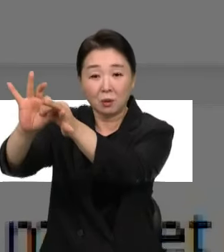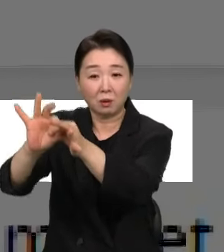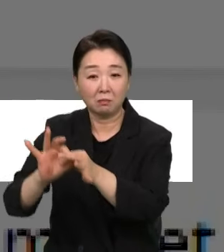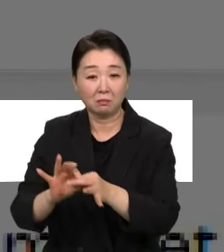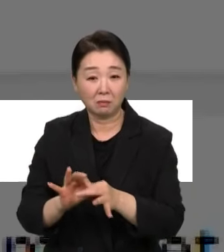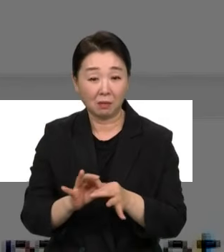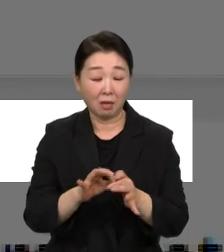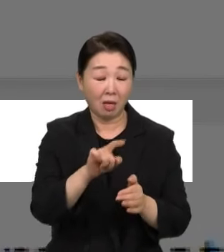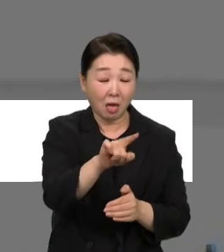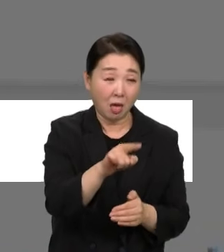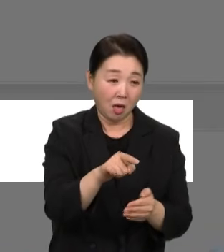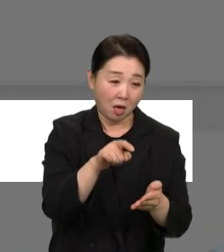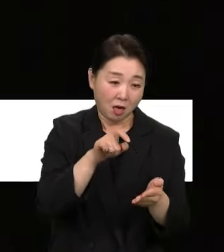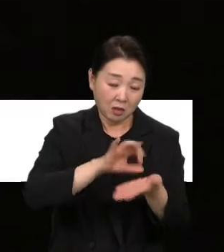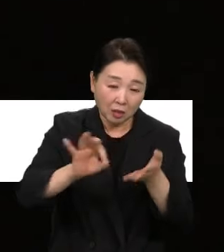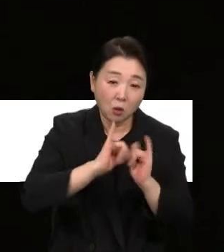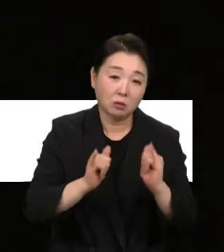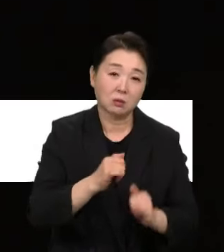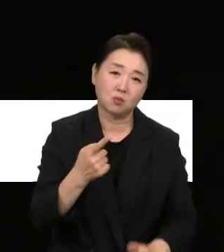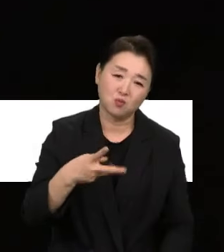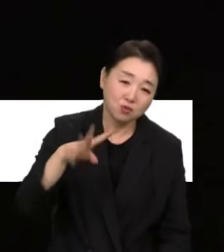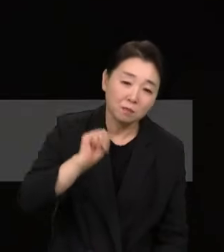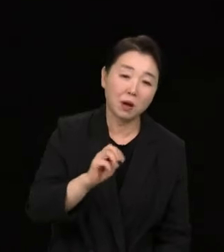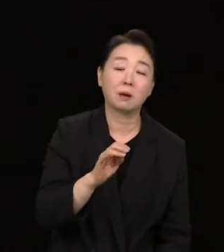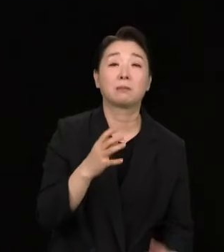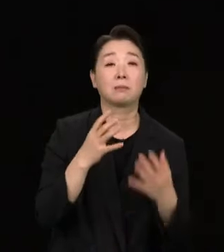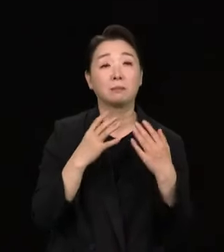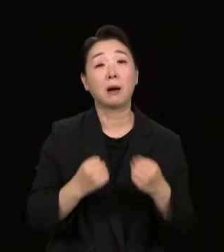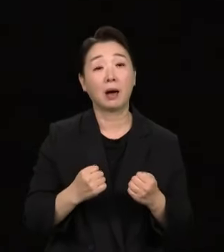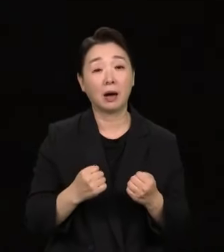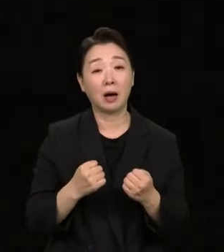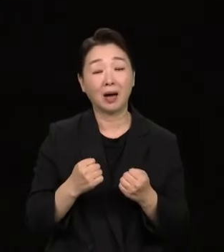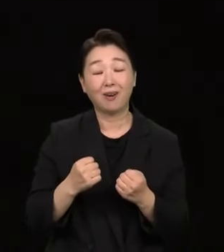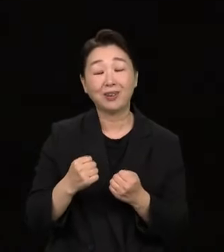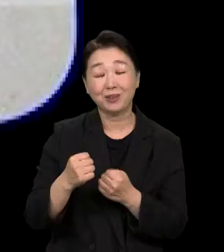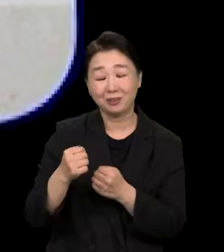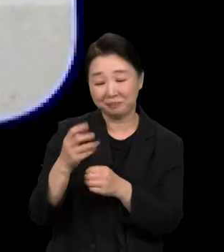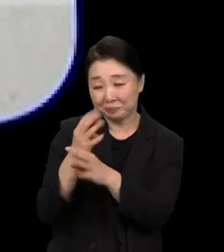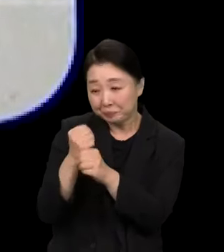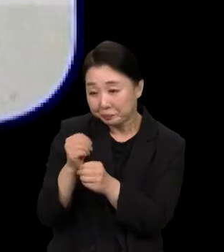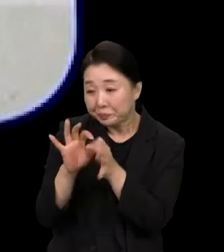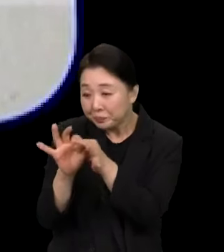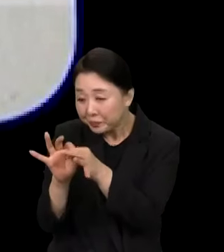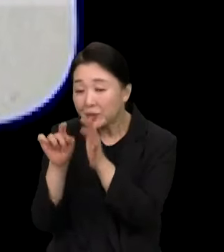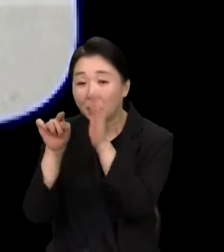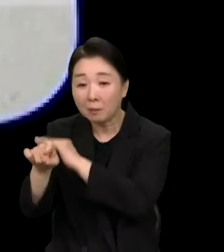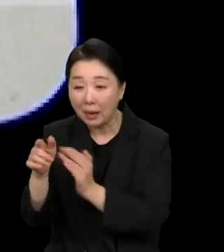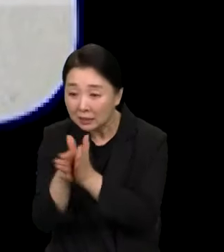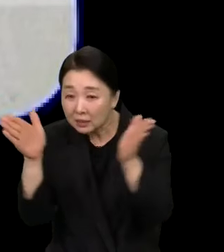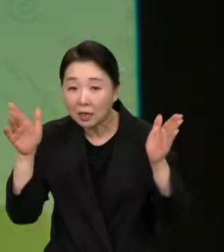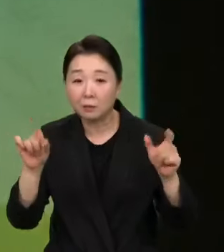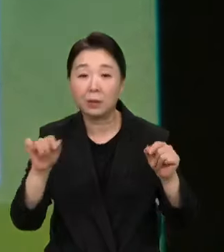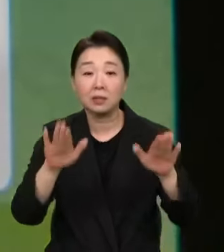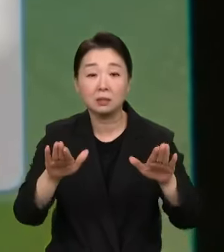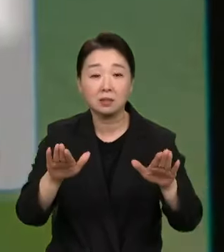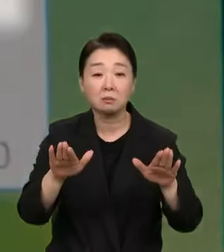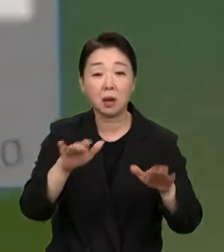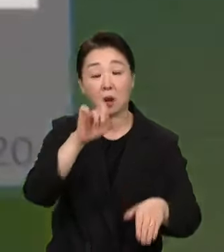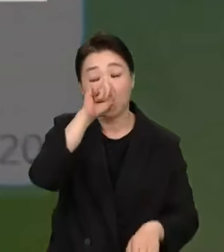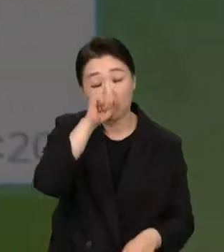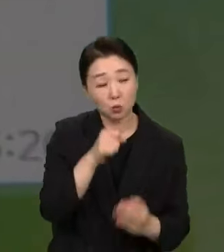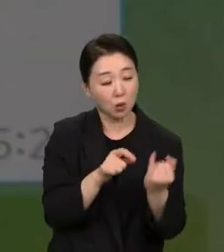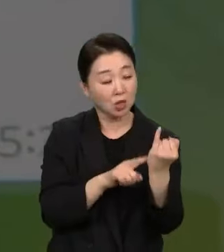수가 수십만 명이나 됩니다 한 디페이 봇 채널에 들어가 봤습니다 시작을 누르자 지금 바로 좋아하는